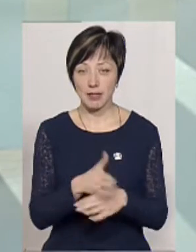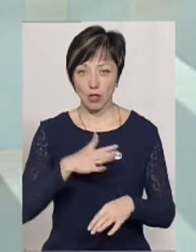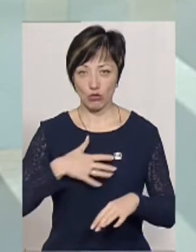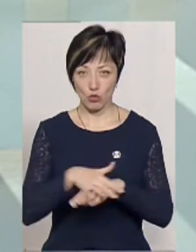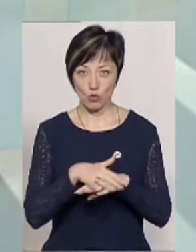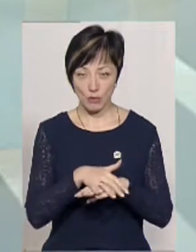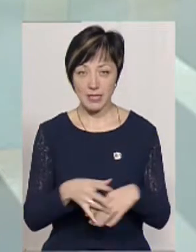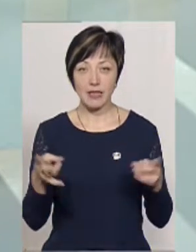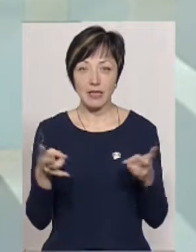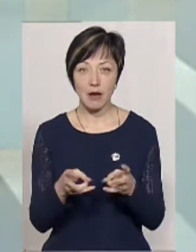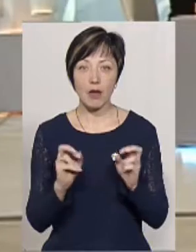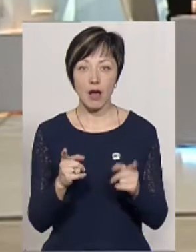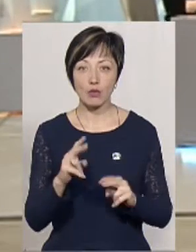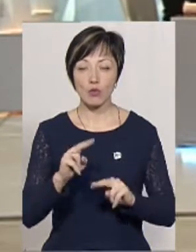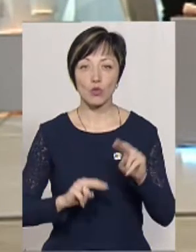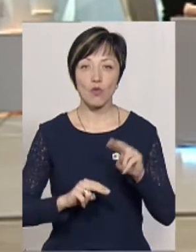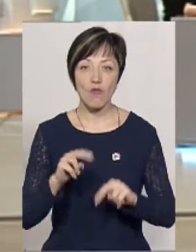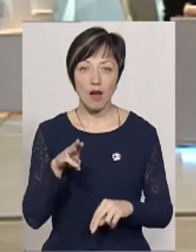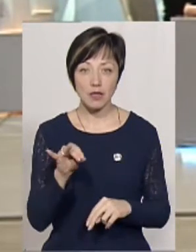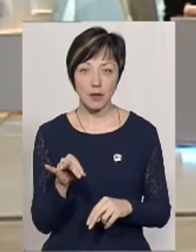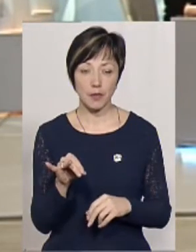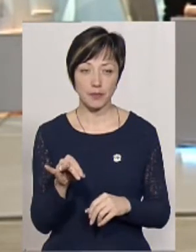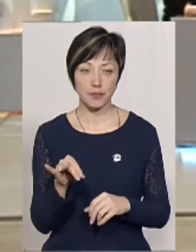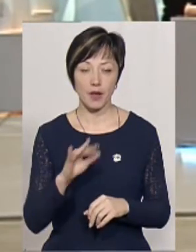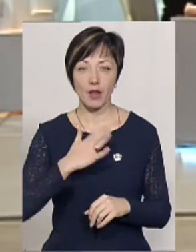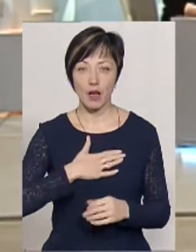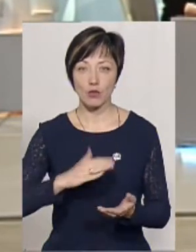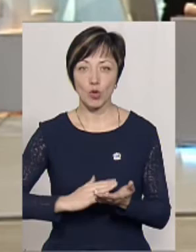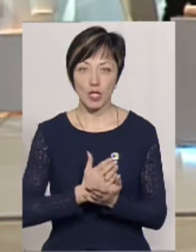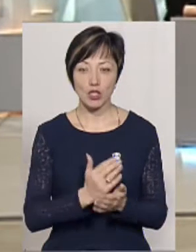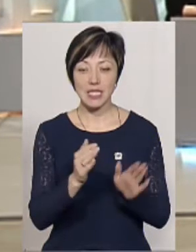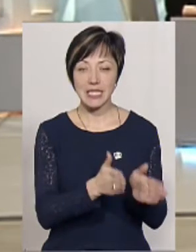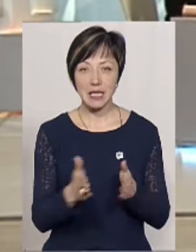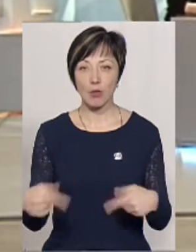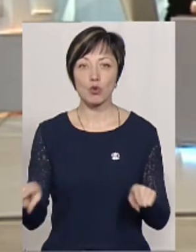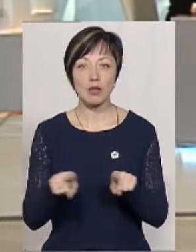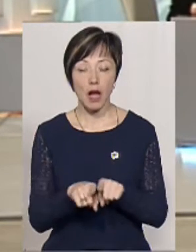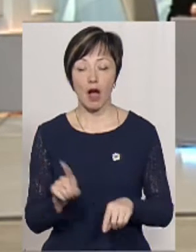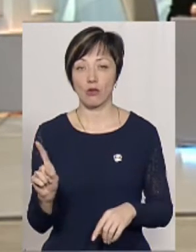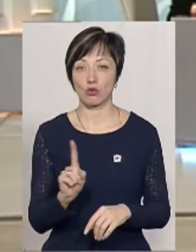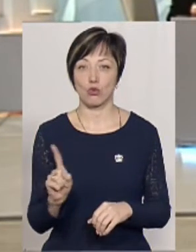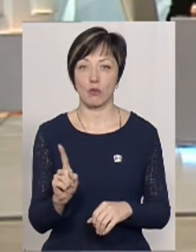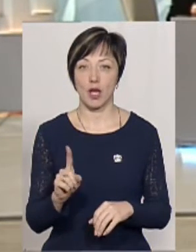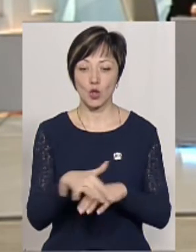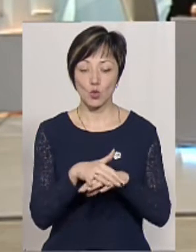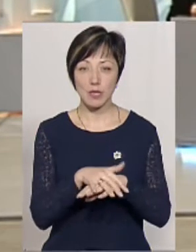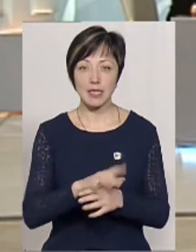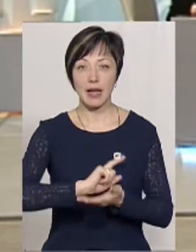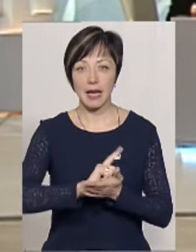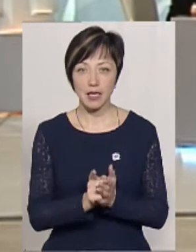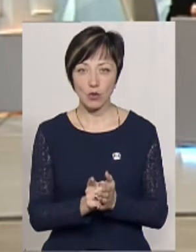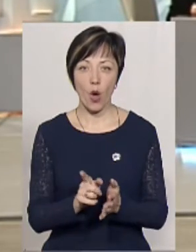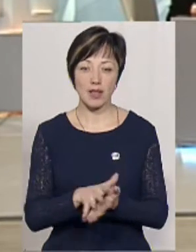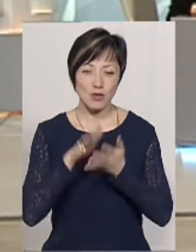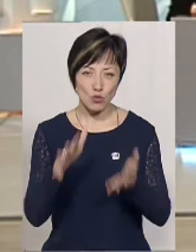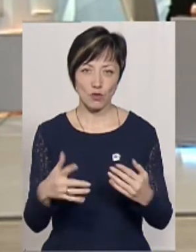суспільства, і нам треба якось вибудовувати нашу політичну систему так, щоб суспільство різко